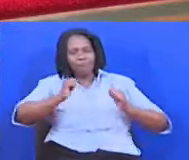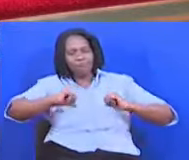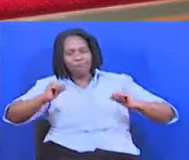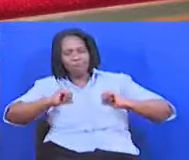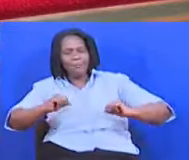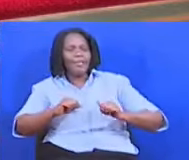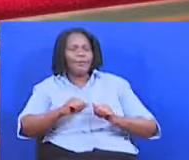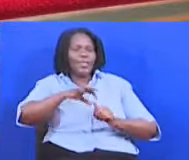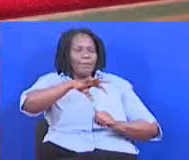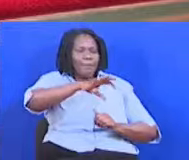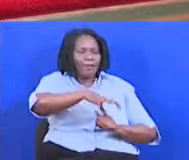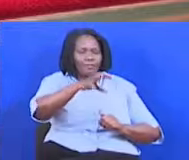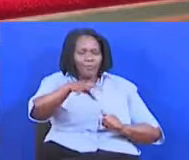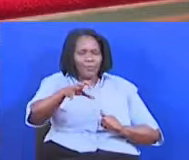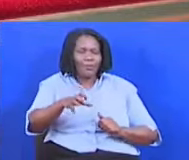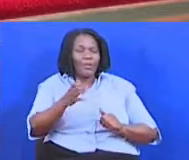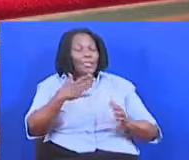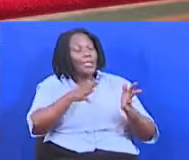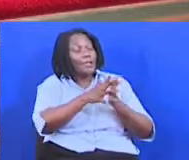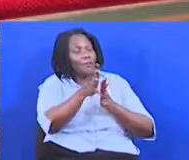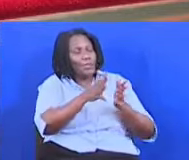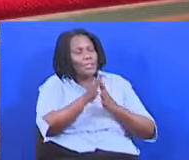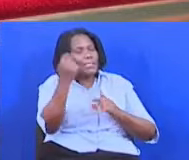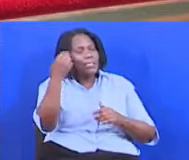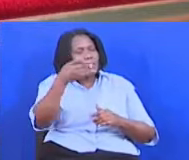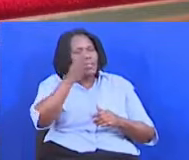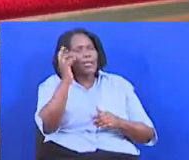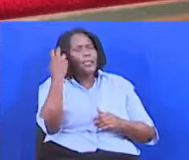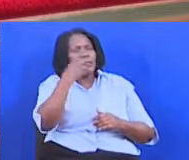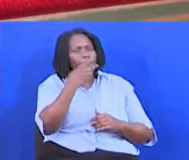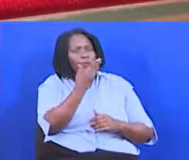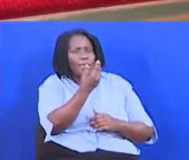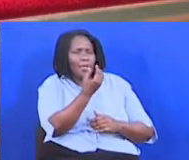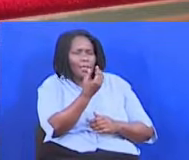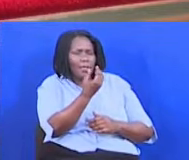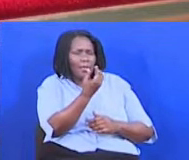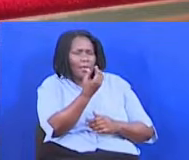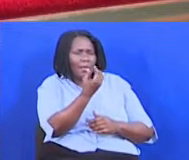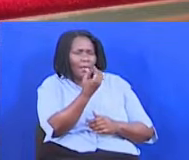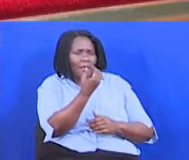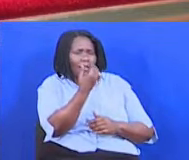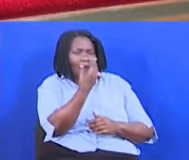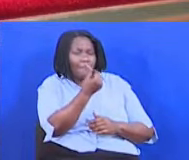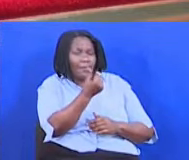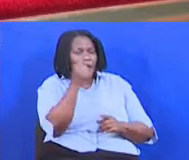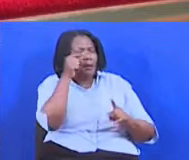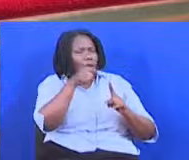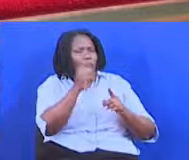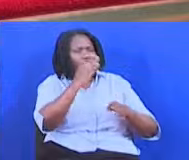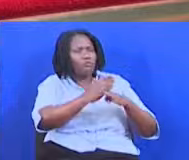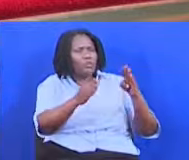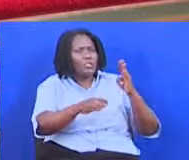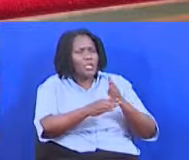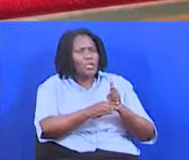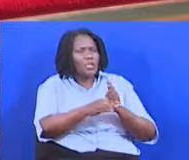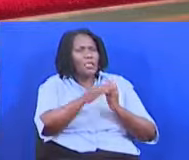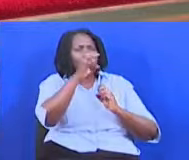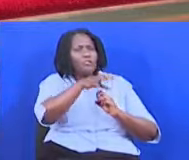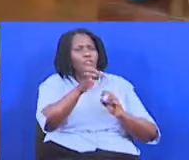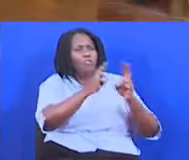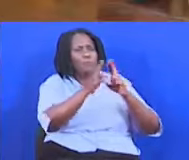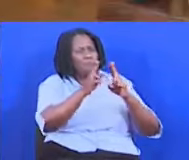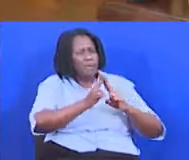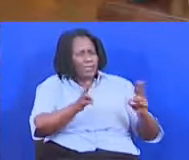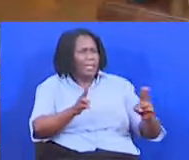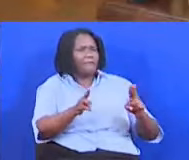Nimhakikishie tu kwamba serikali inaendelea kutafuta fedha ili tuende kujenga soko la kisasa la samaki katika eneo hilo la Roria. Asante.